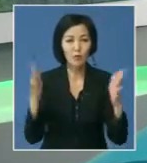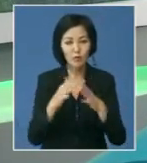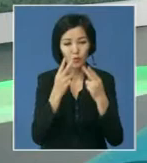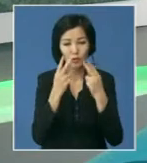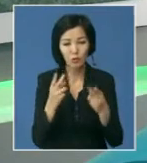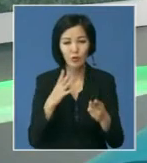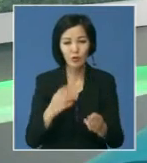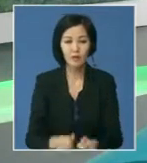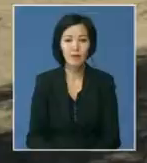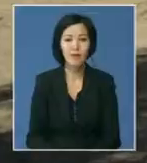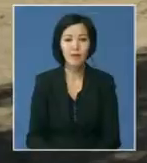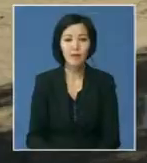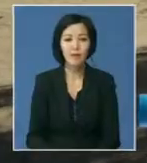шықты.